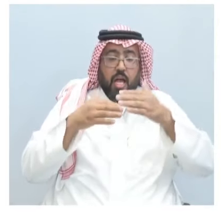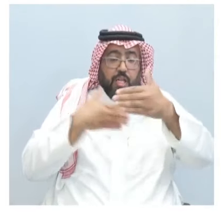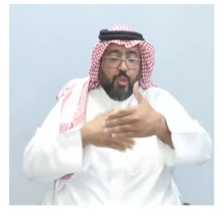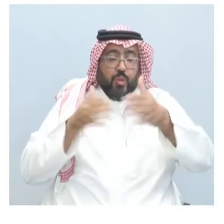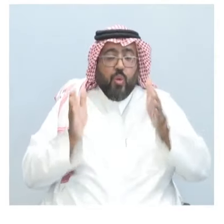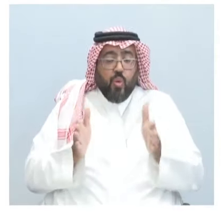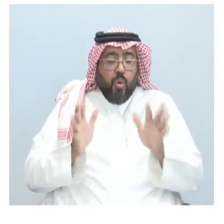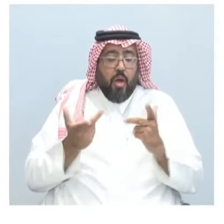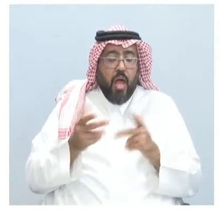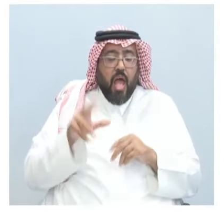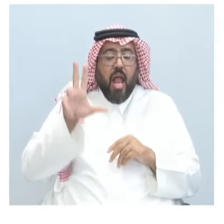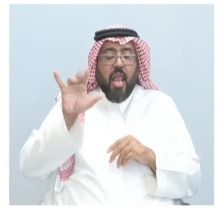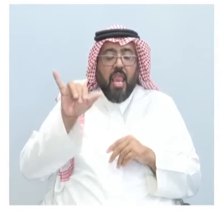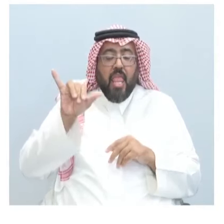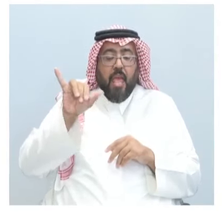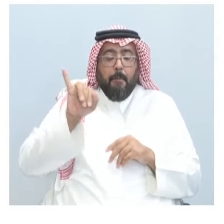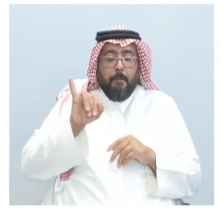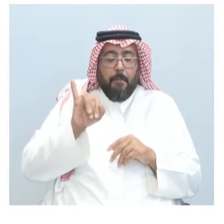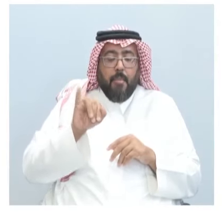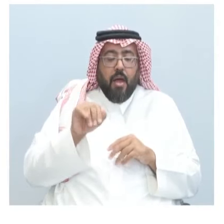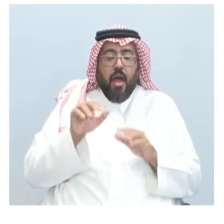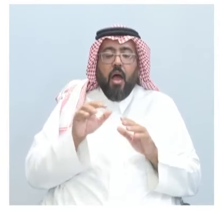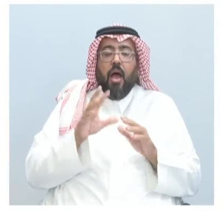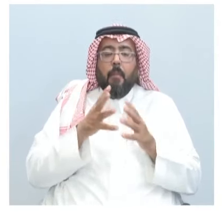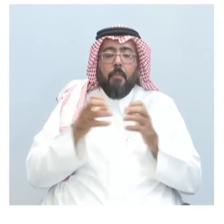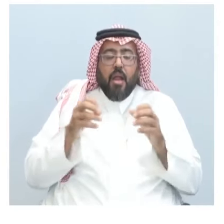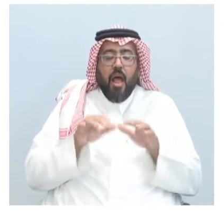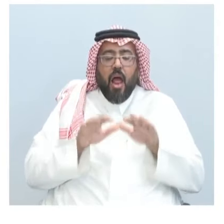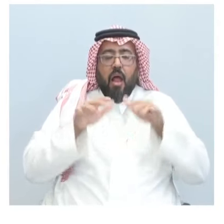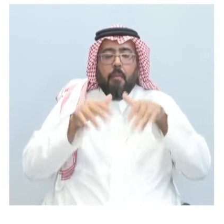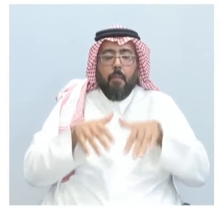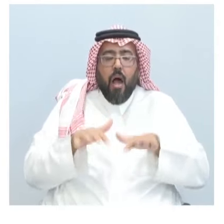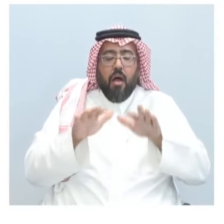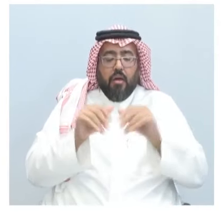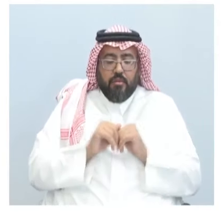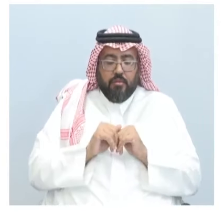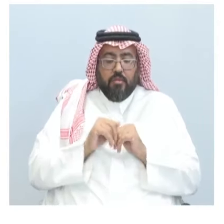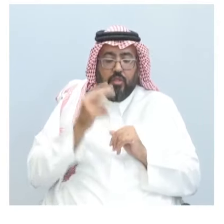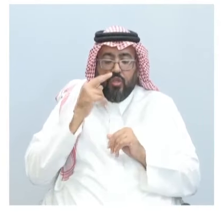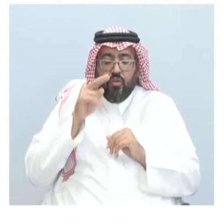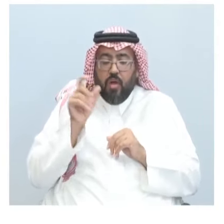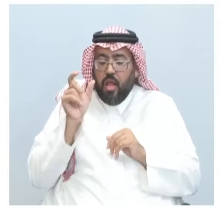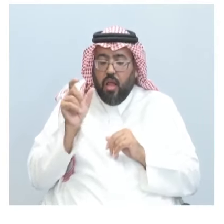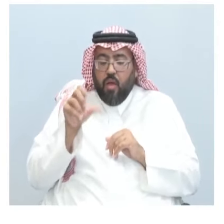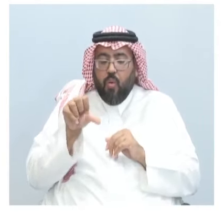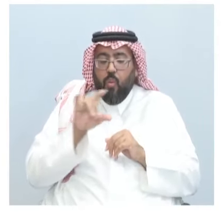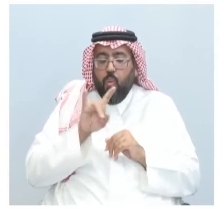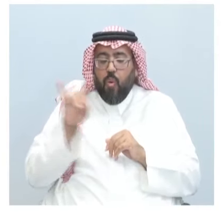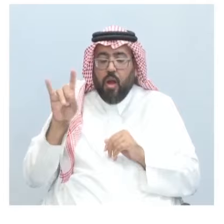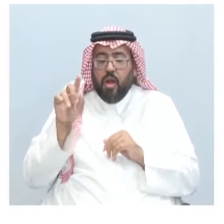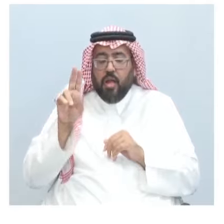ماذا عن اليم يعني البحر طيب لاحظوا هذه الكلمه